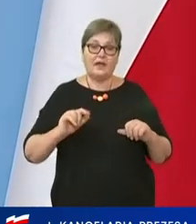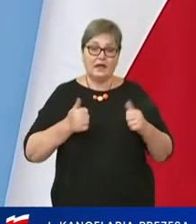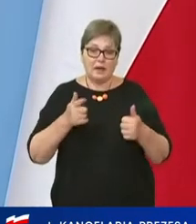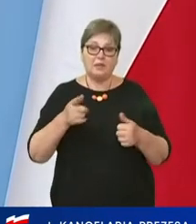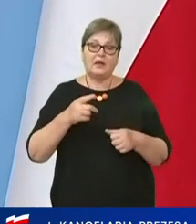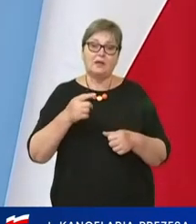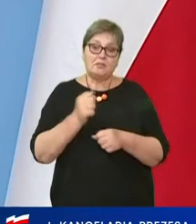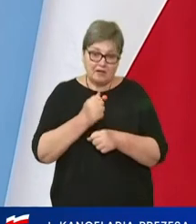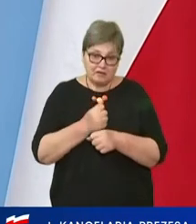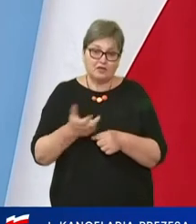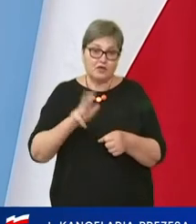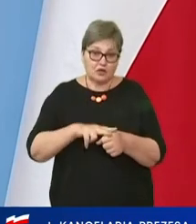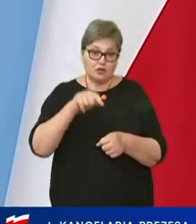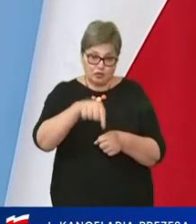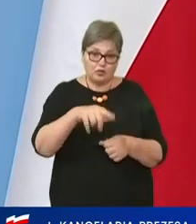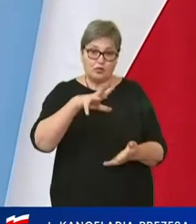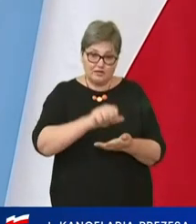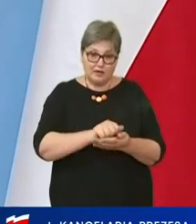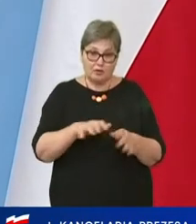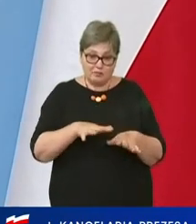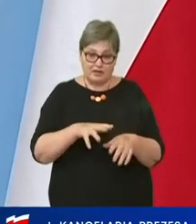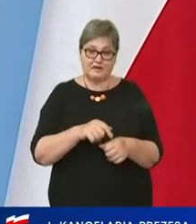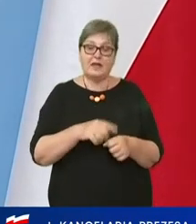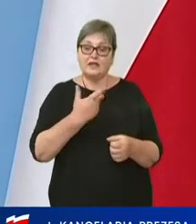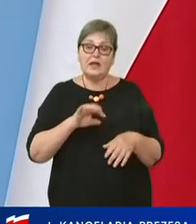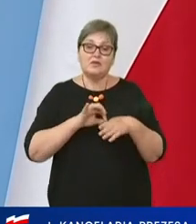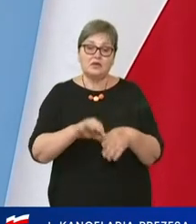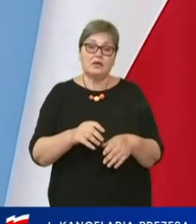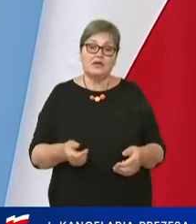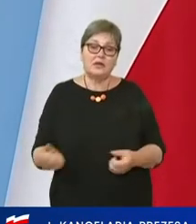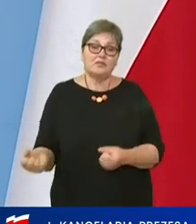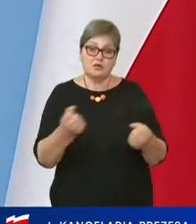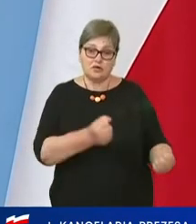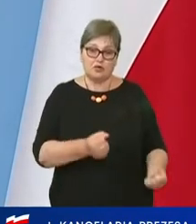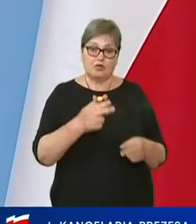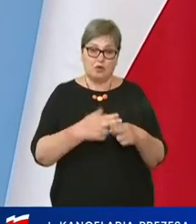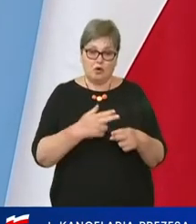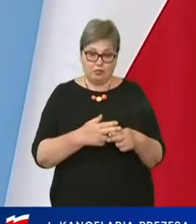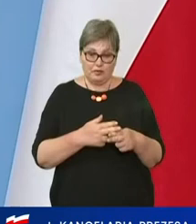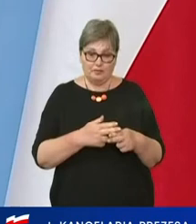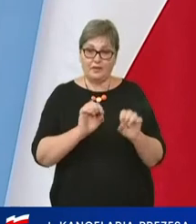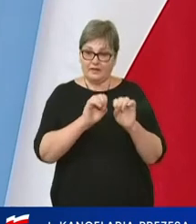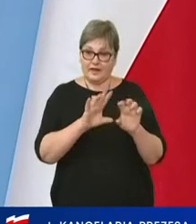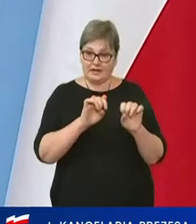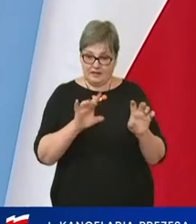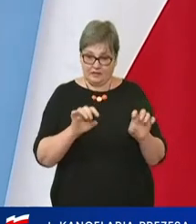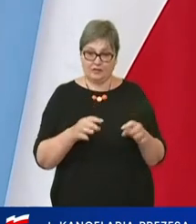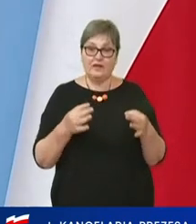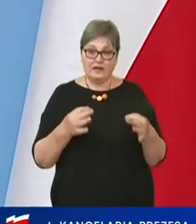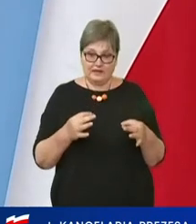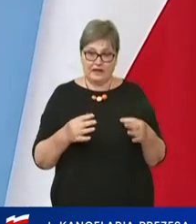przychodzi do ośrodka pomocy społecznej, nie wnosił zakażenia. Na chwilę obecną w domach